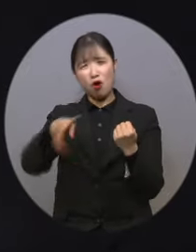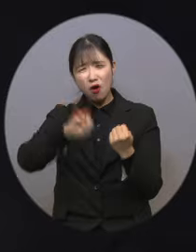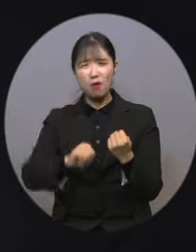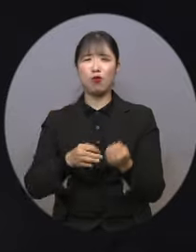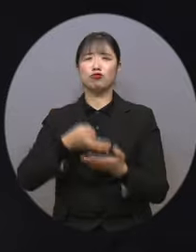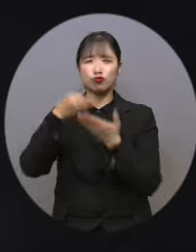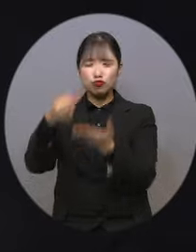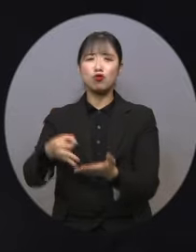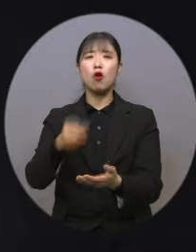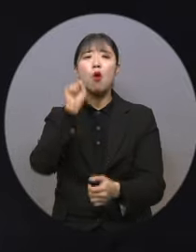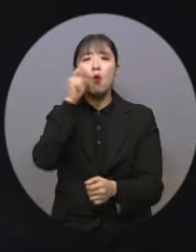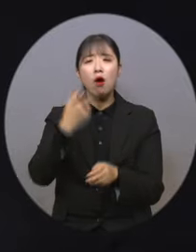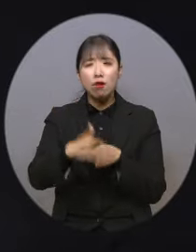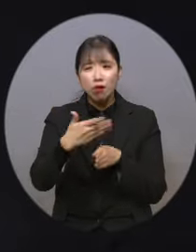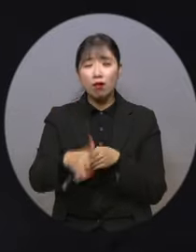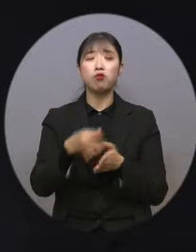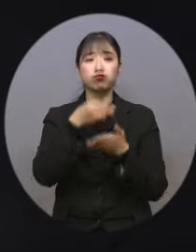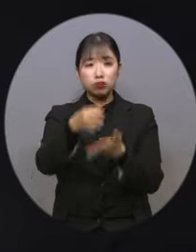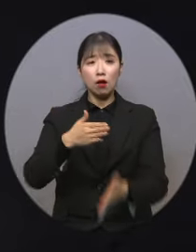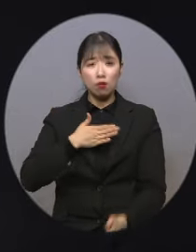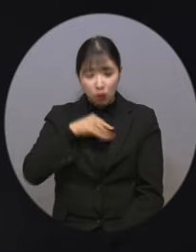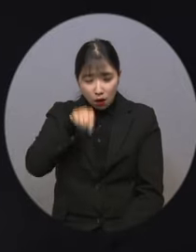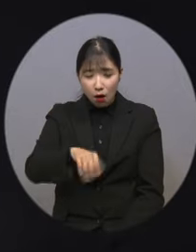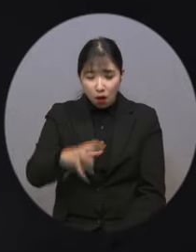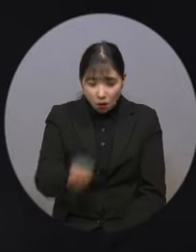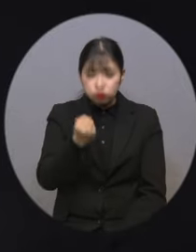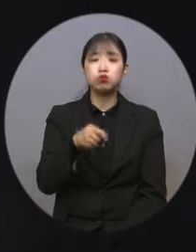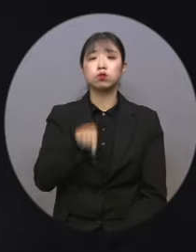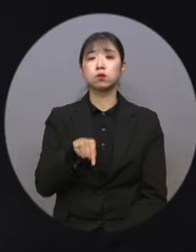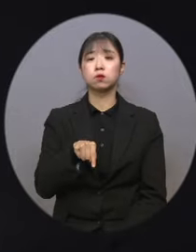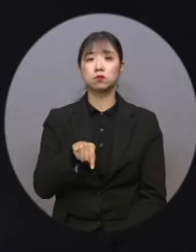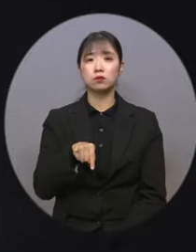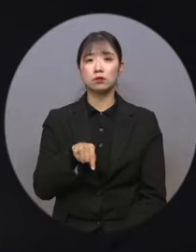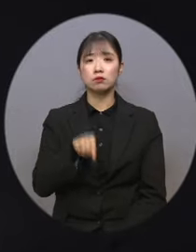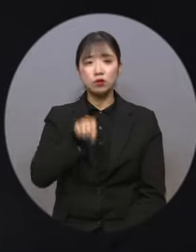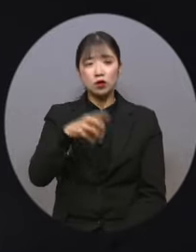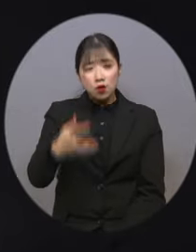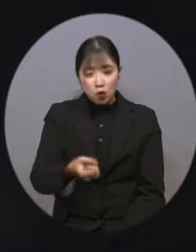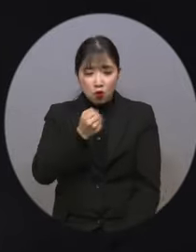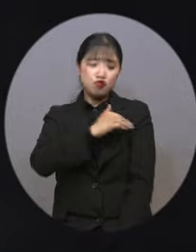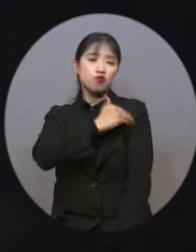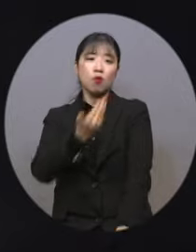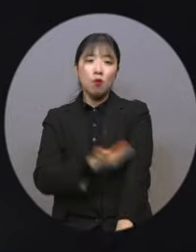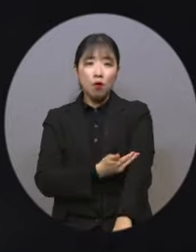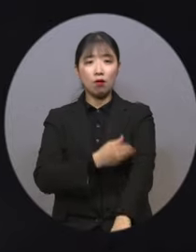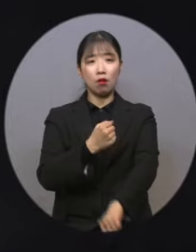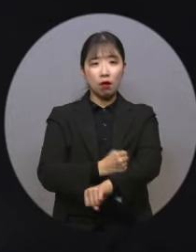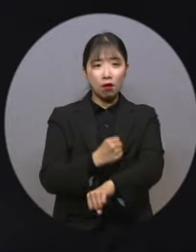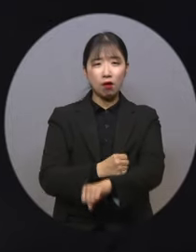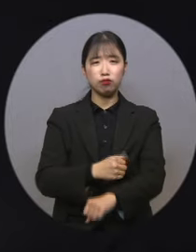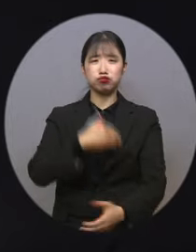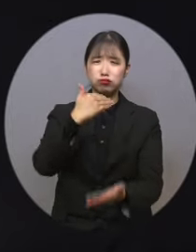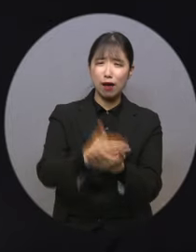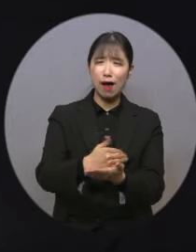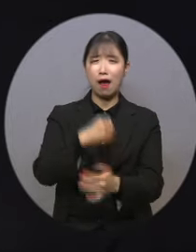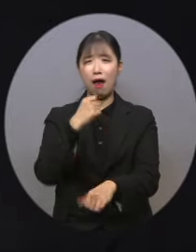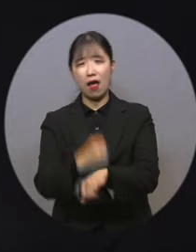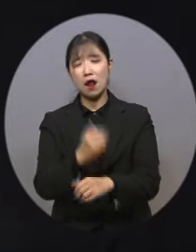월세 내면서 자기가 가지고 있는 소유권 절대 원칙 이야 그 소유권을 행사하는 데 있어서 문을 닫아라 말아라